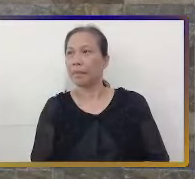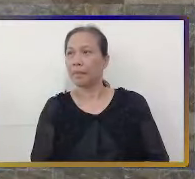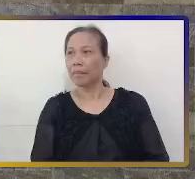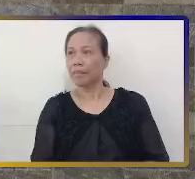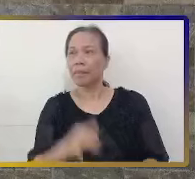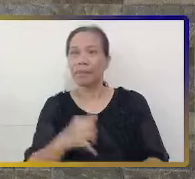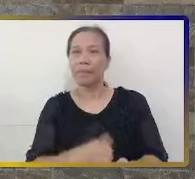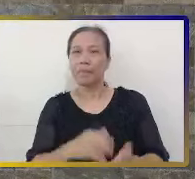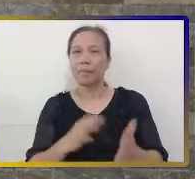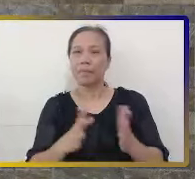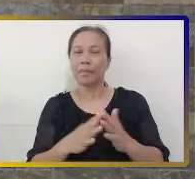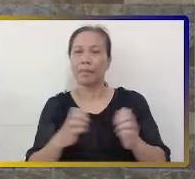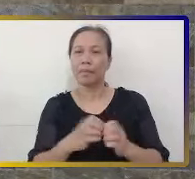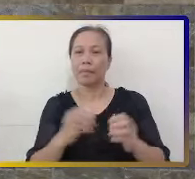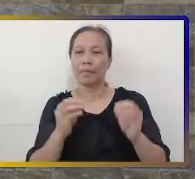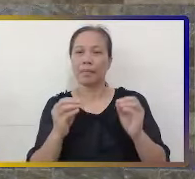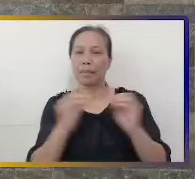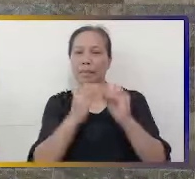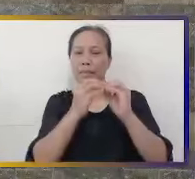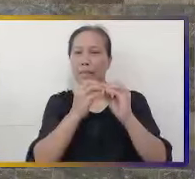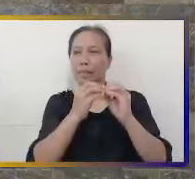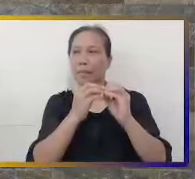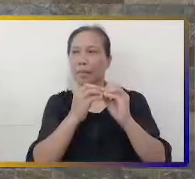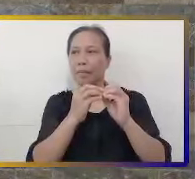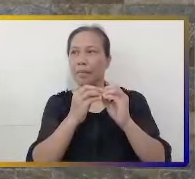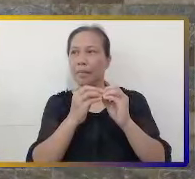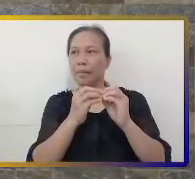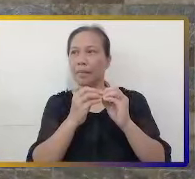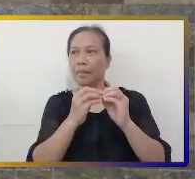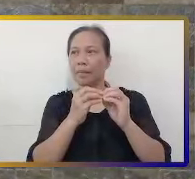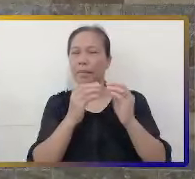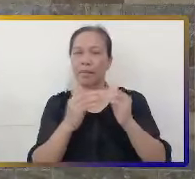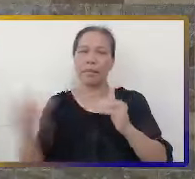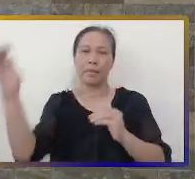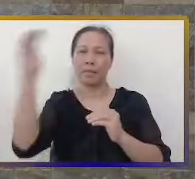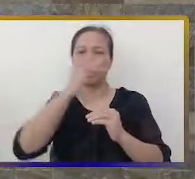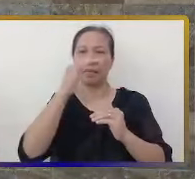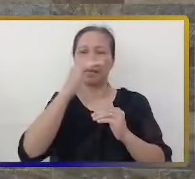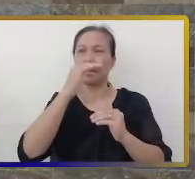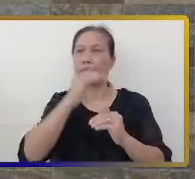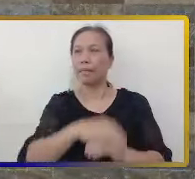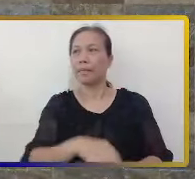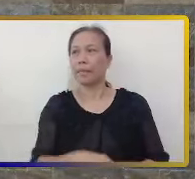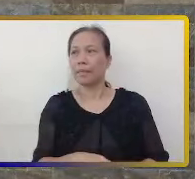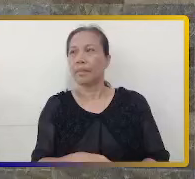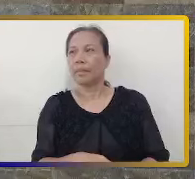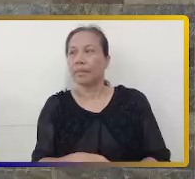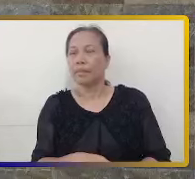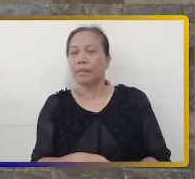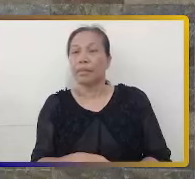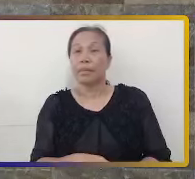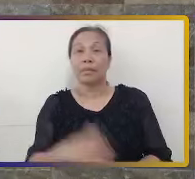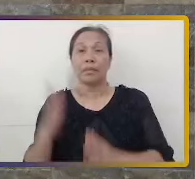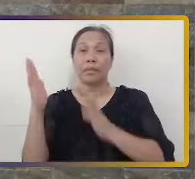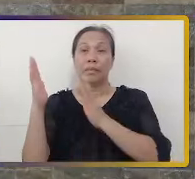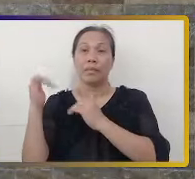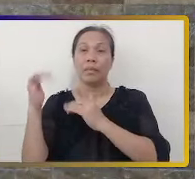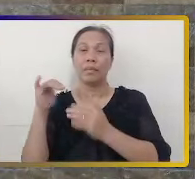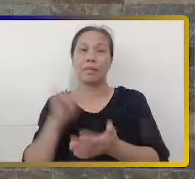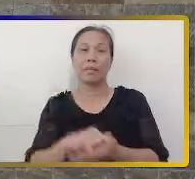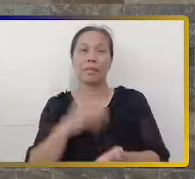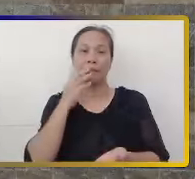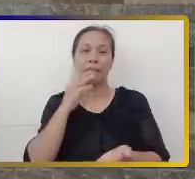is even more ha Ah mas mahal i hope this message